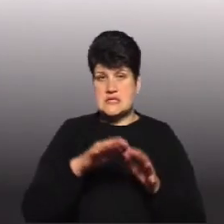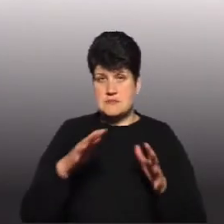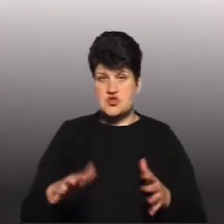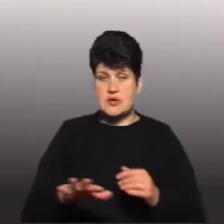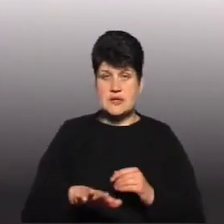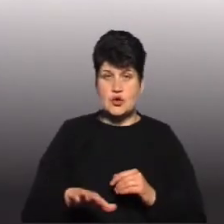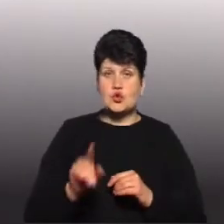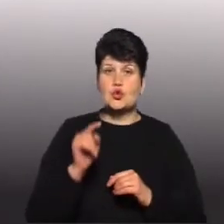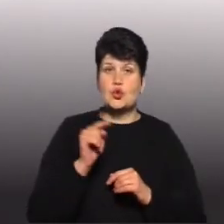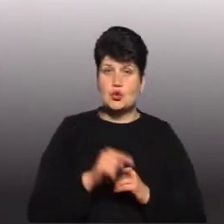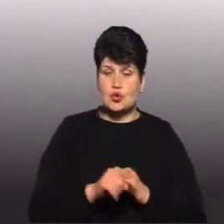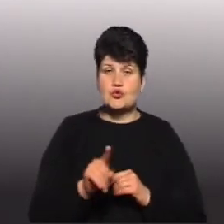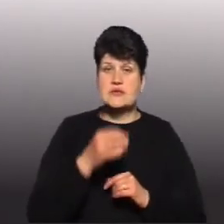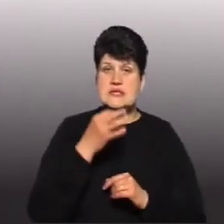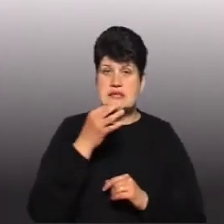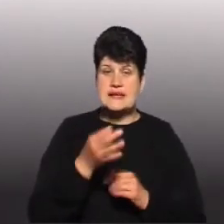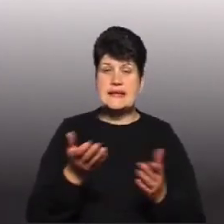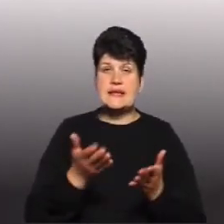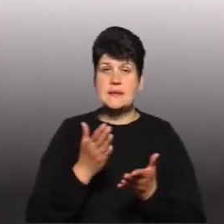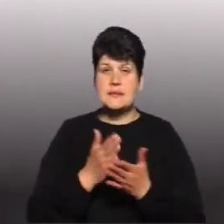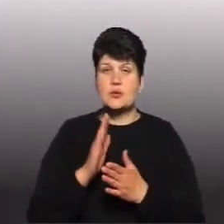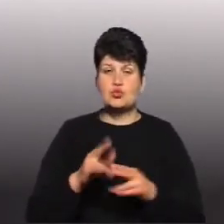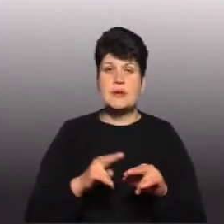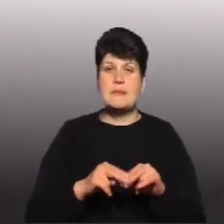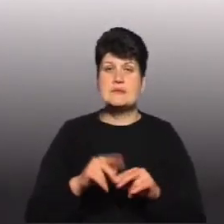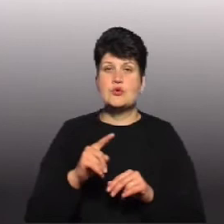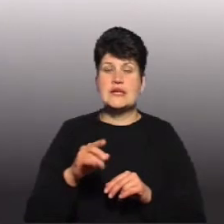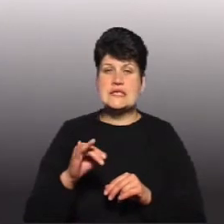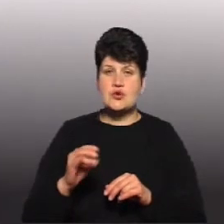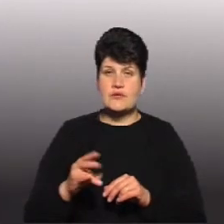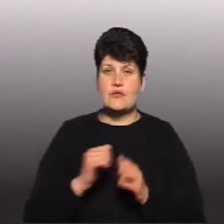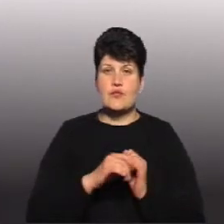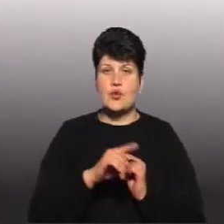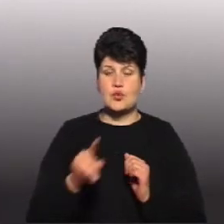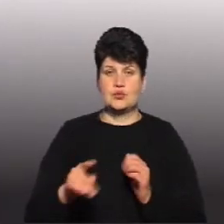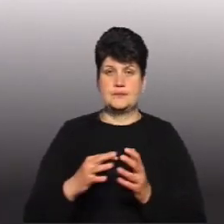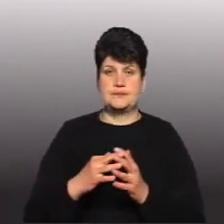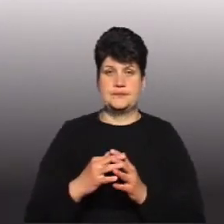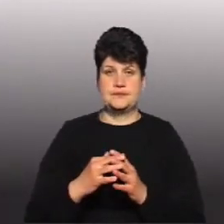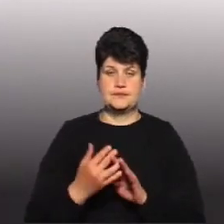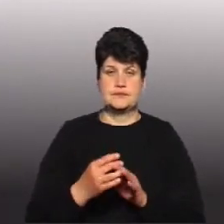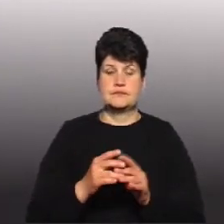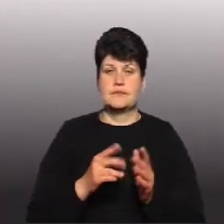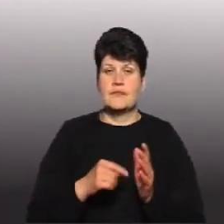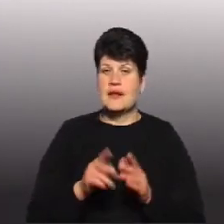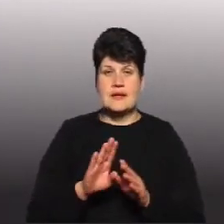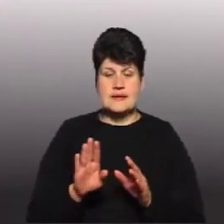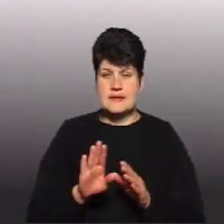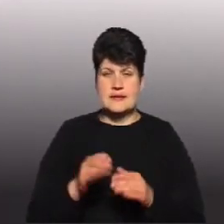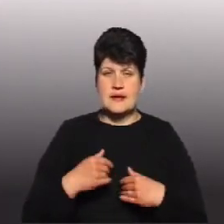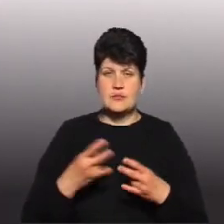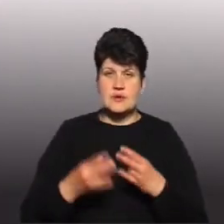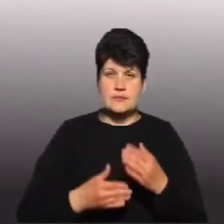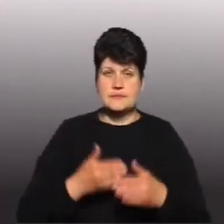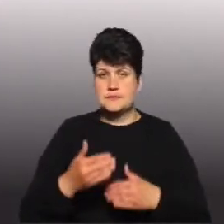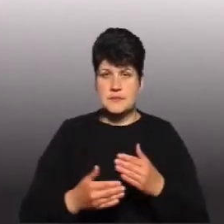ви сказали, які мають бути паспортизовані, чи в кожному населеному пункті, ні, звичайно, нам потрібно рухатись вперед, нам потрібно